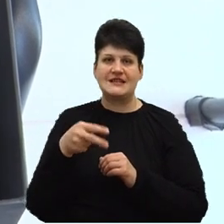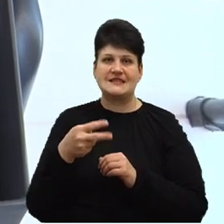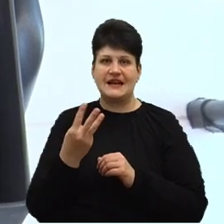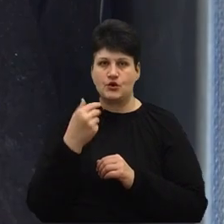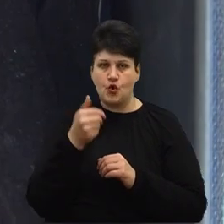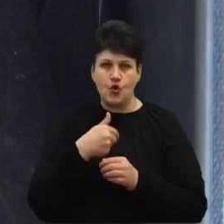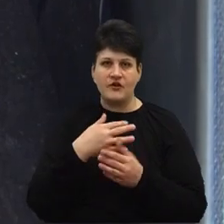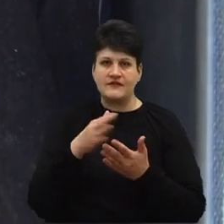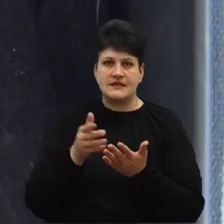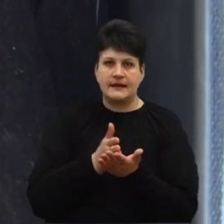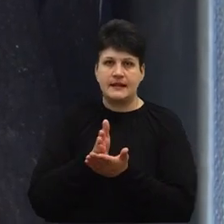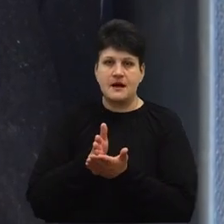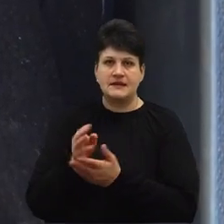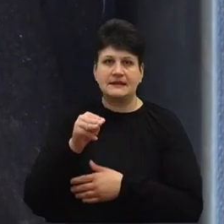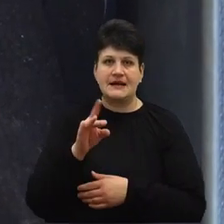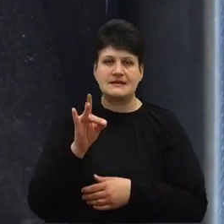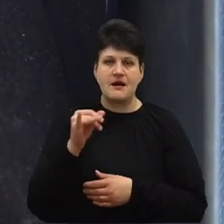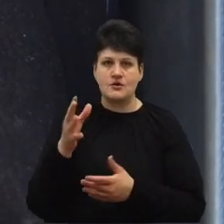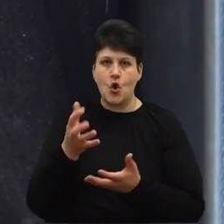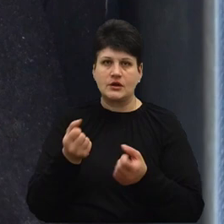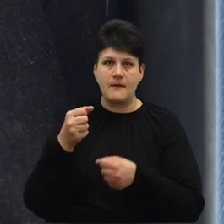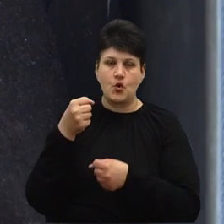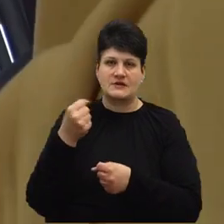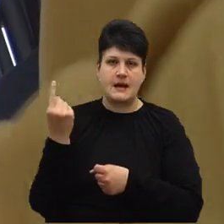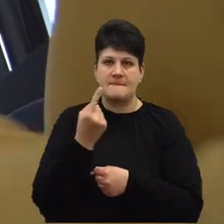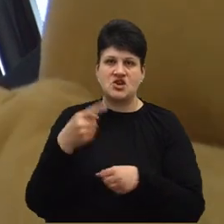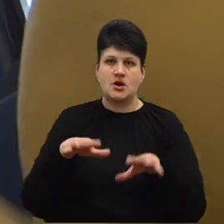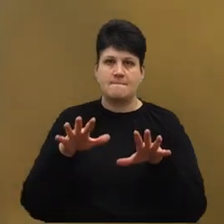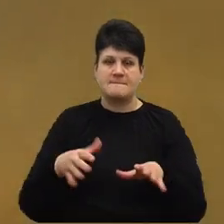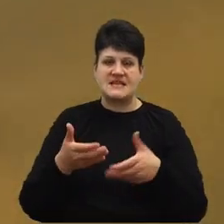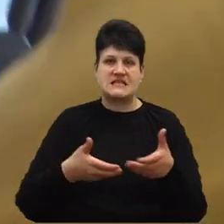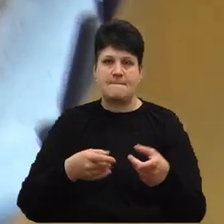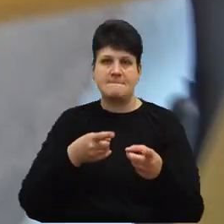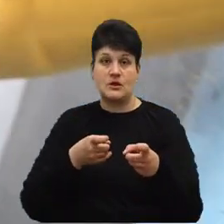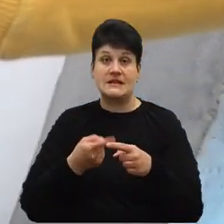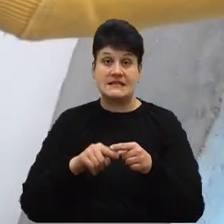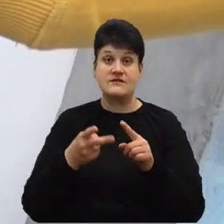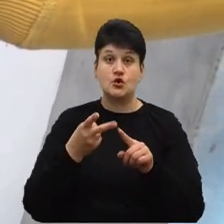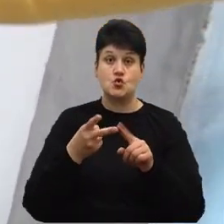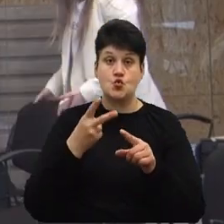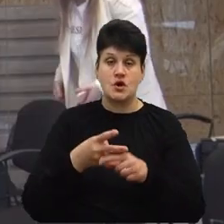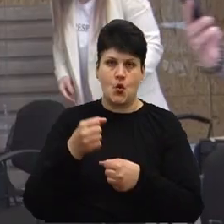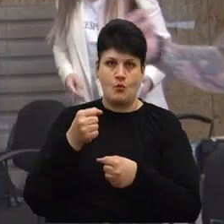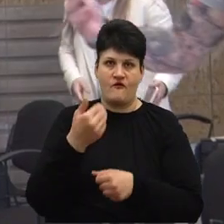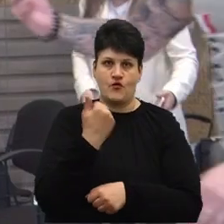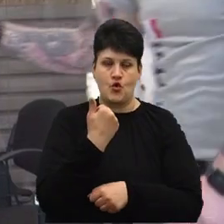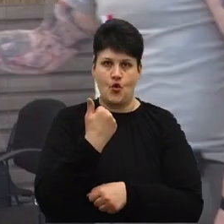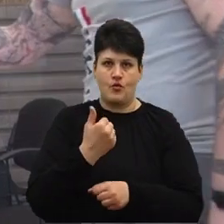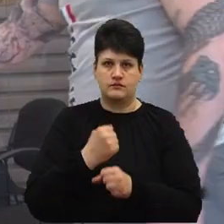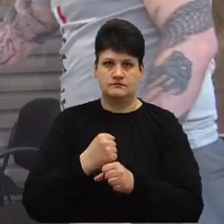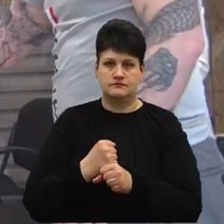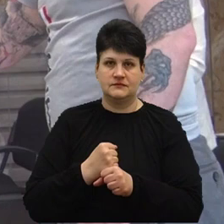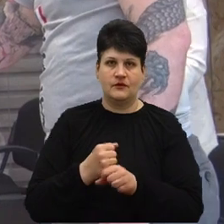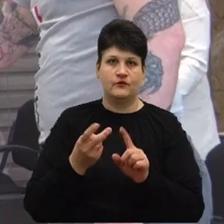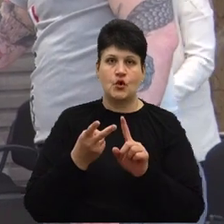всіх набраних балів Тарас Радь отримав кубок за перше місце в біатлоні. Тарас каже, це вже 2-й кубок у його кар'єрі. Друга гонка, я ще